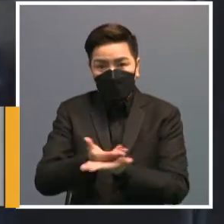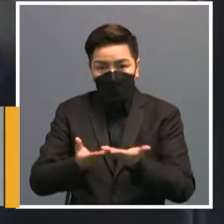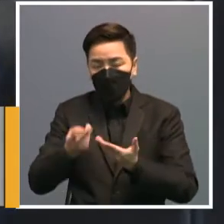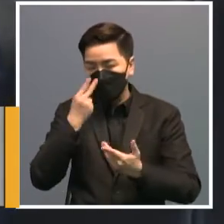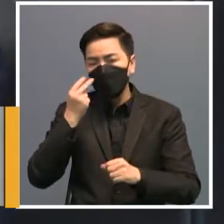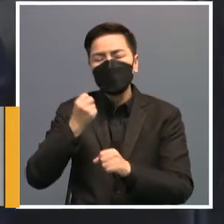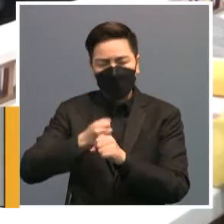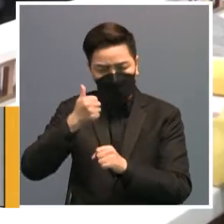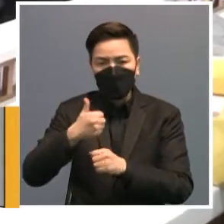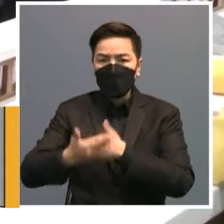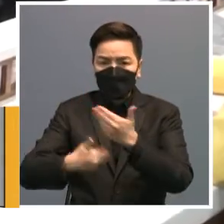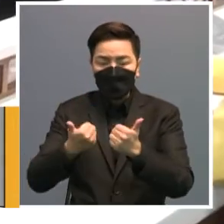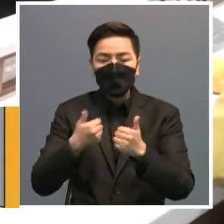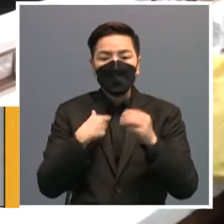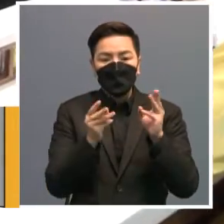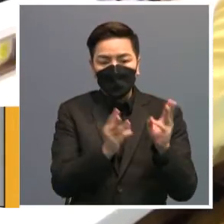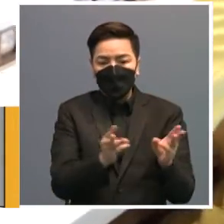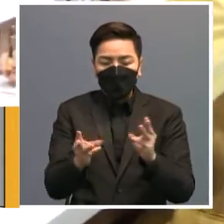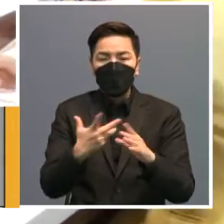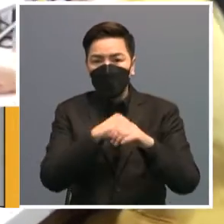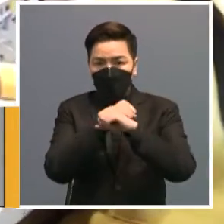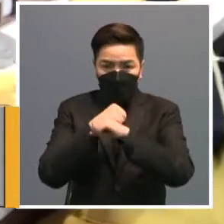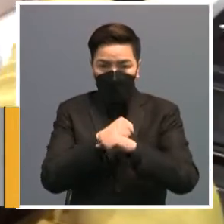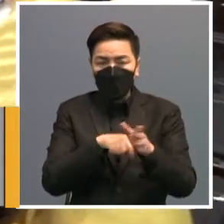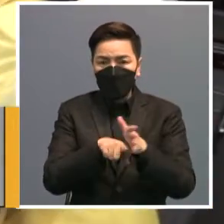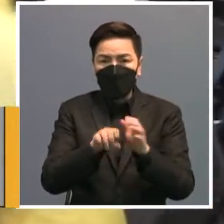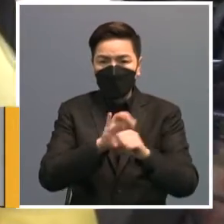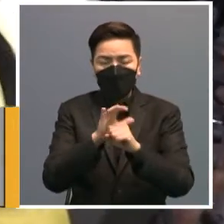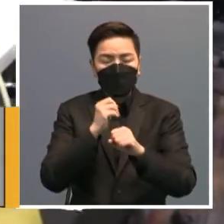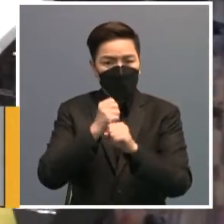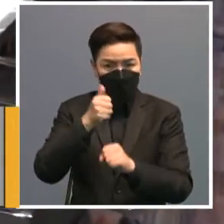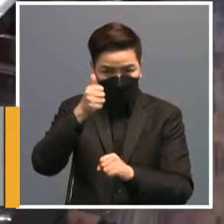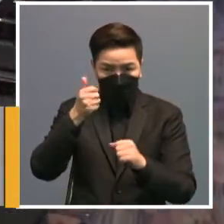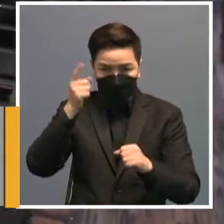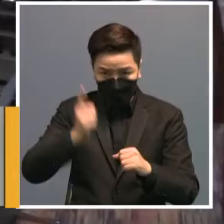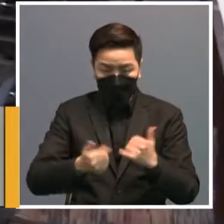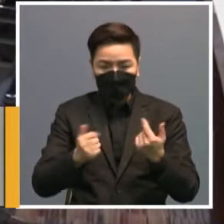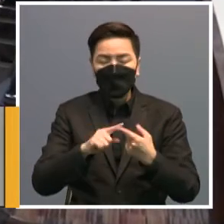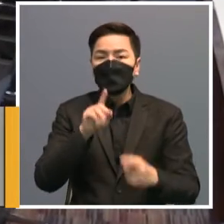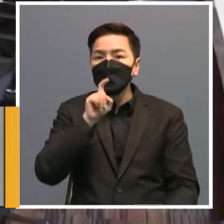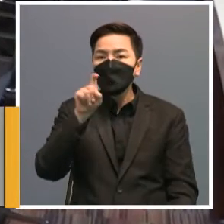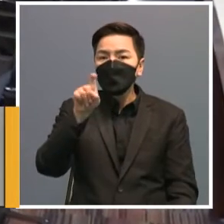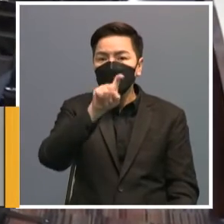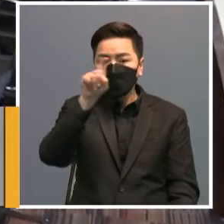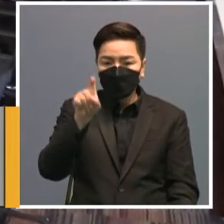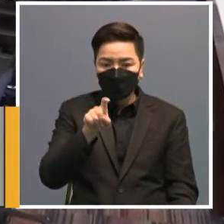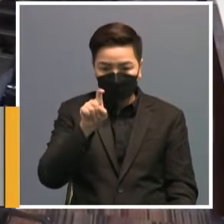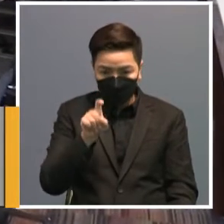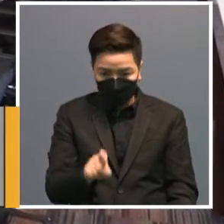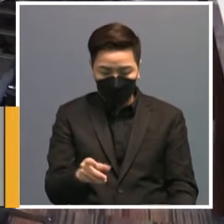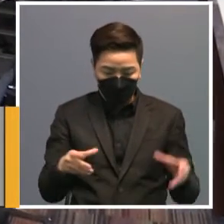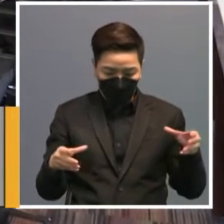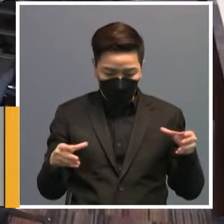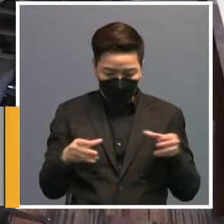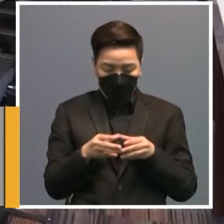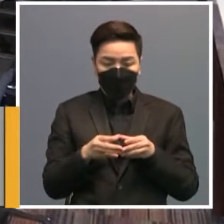ได้อย่างแน่นอนแล้วก็จะมีมาตรการเพื่อรองรับการประชุมที่เข้มข้นด้วยนะคะอีกด้านหนึ่งมีคำถามว่าการที่พรรคร่วมฝ่